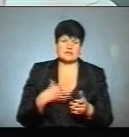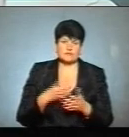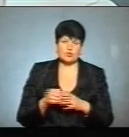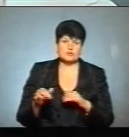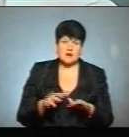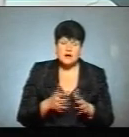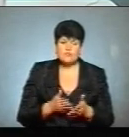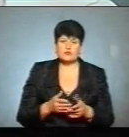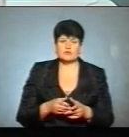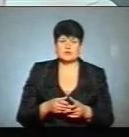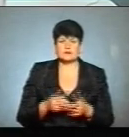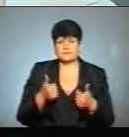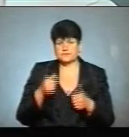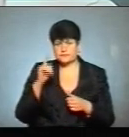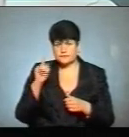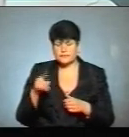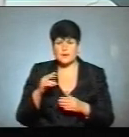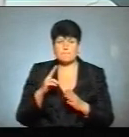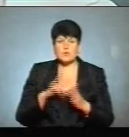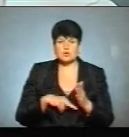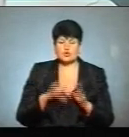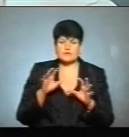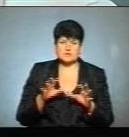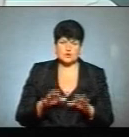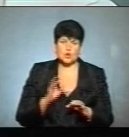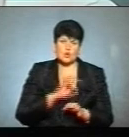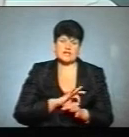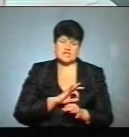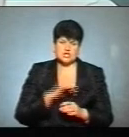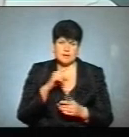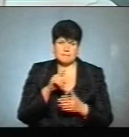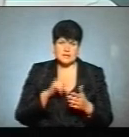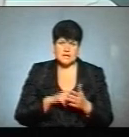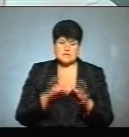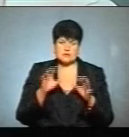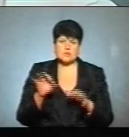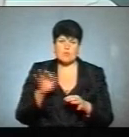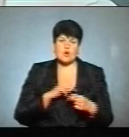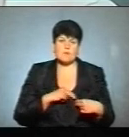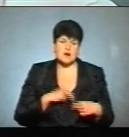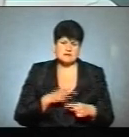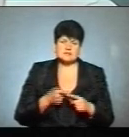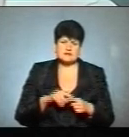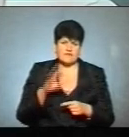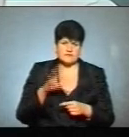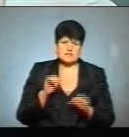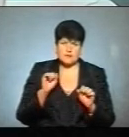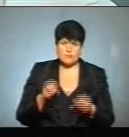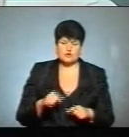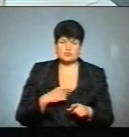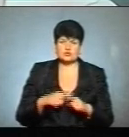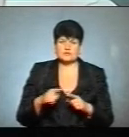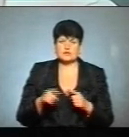але вона недобре обізнана з податковим законодавством, з якісь юридичні питання, з законодавством про працю. Ми це все можемо